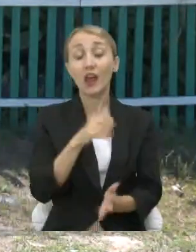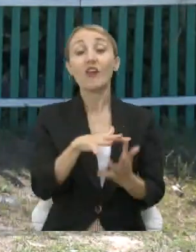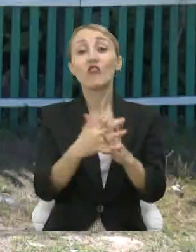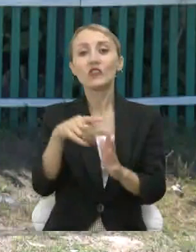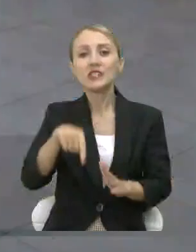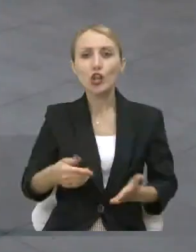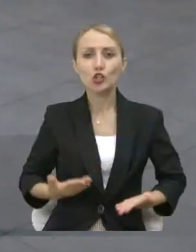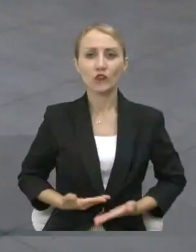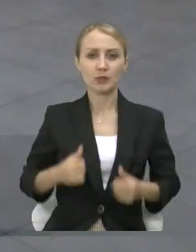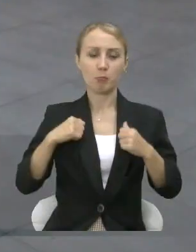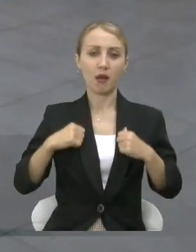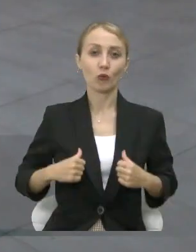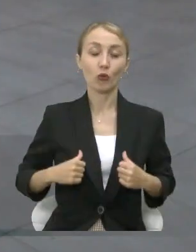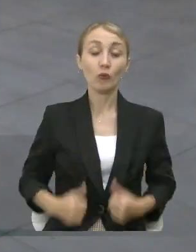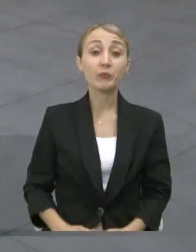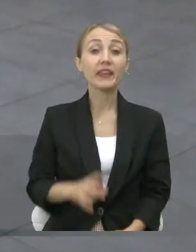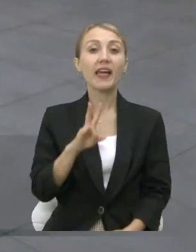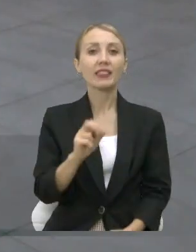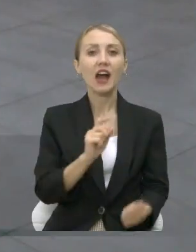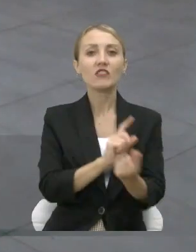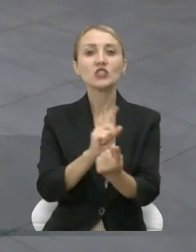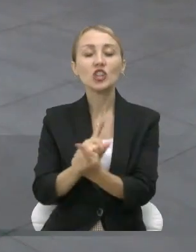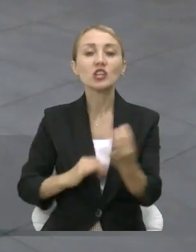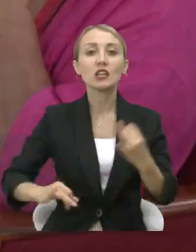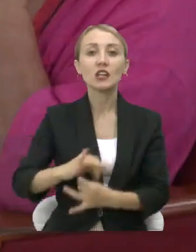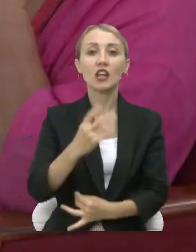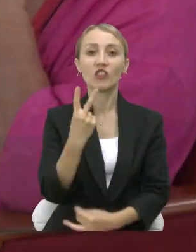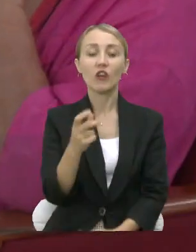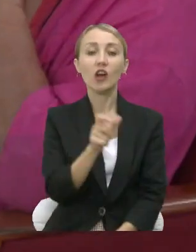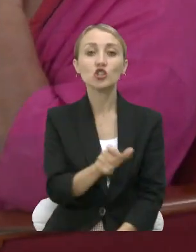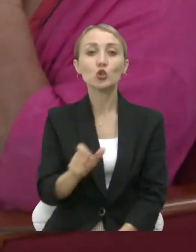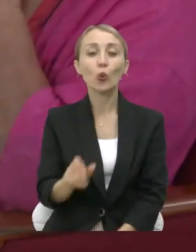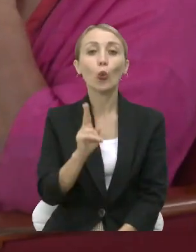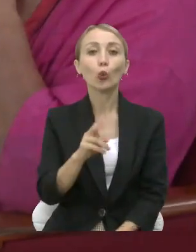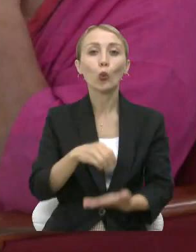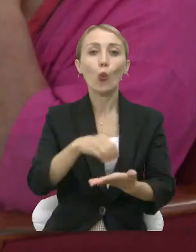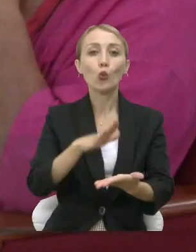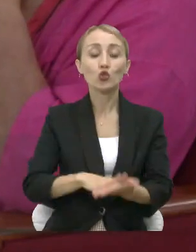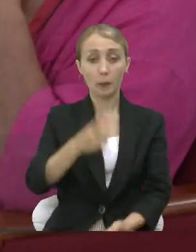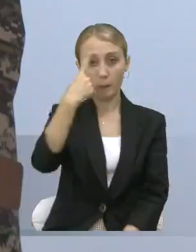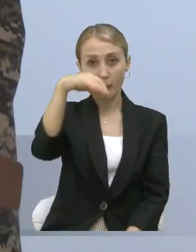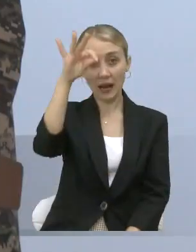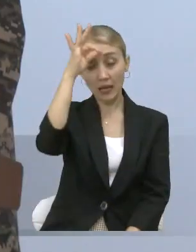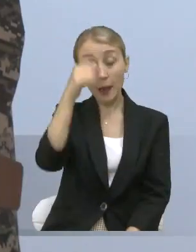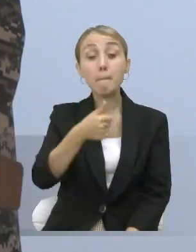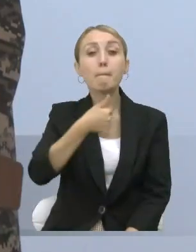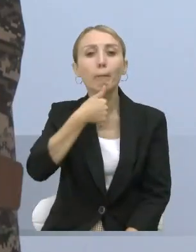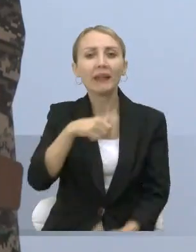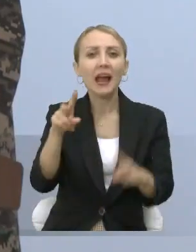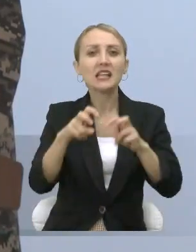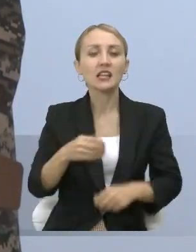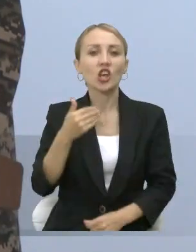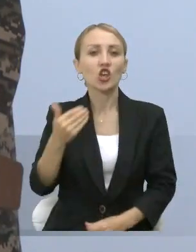спокойно. На встрече собравшиеся побеседовали с двумя жителями, состоящими на учете в полиции. Попытались разобраться в их